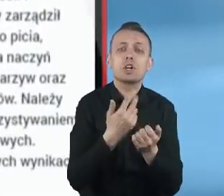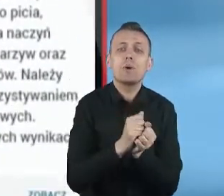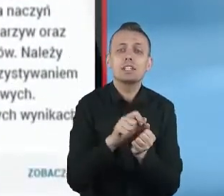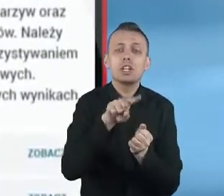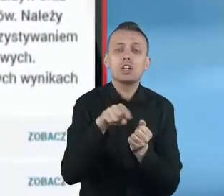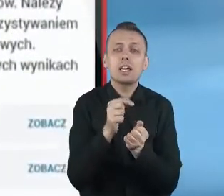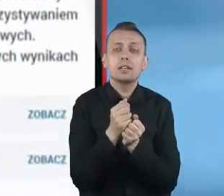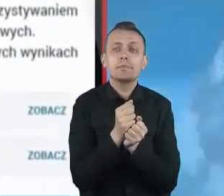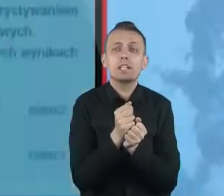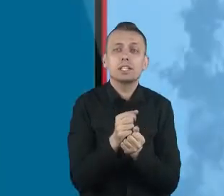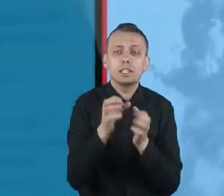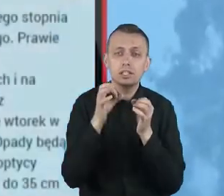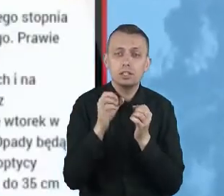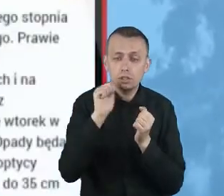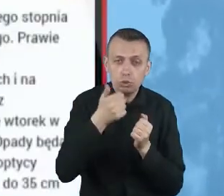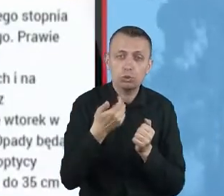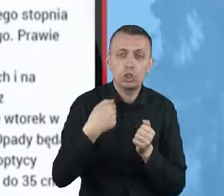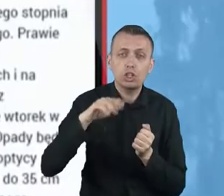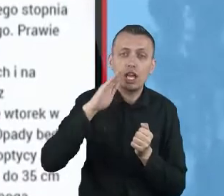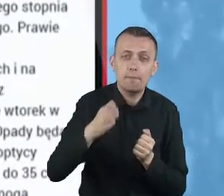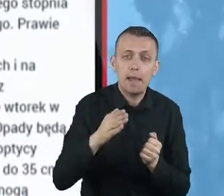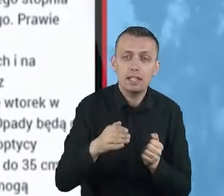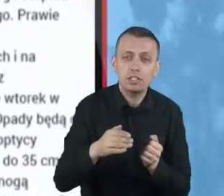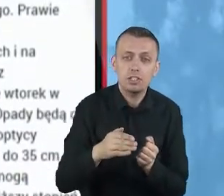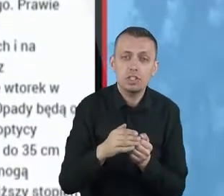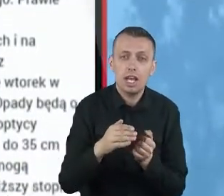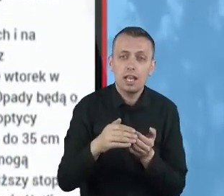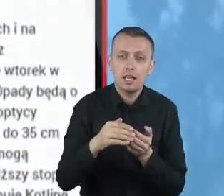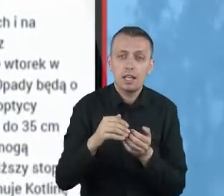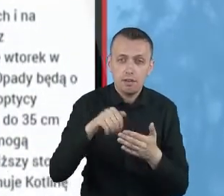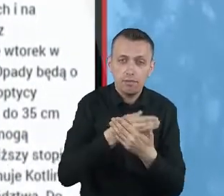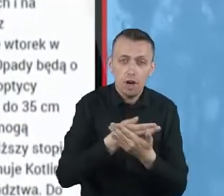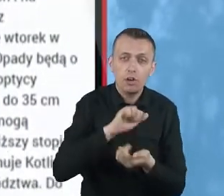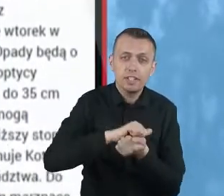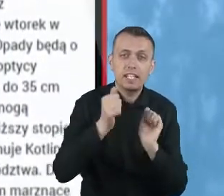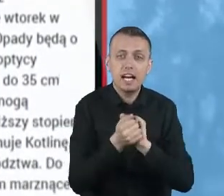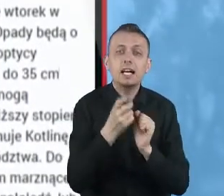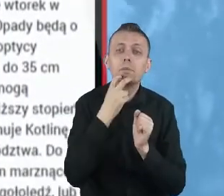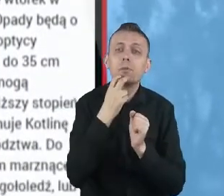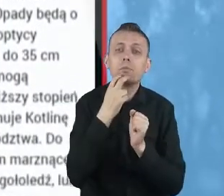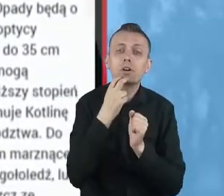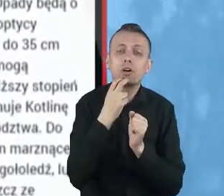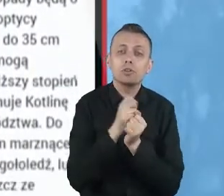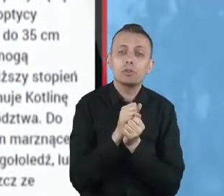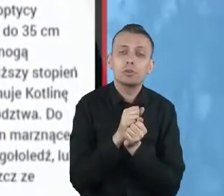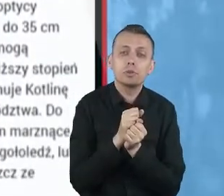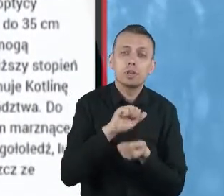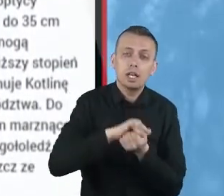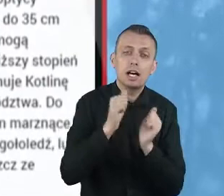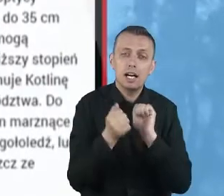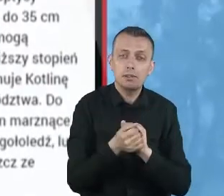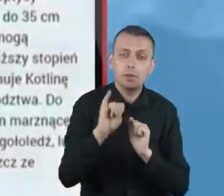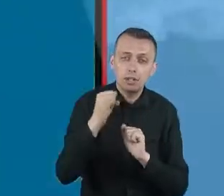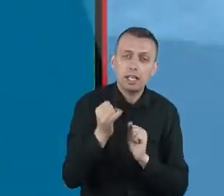dostaw prądu, awariach ciepłowniczych czy remontach i utrudnieniach na lokalnych drogach. Dużym plusem aplikacji jest przesyłanie na bieżąco danych